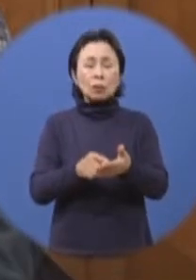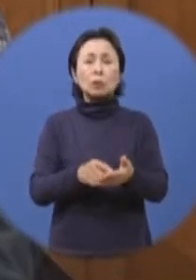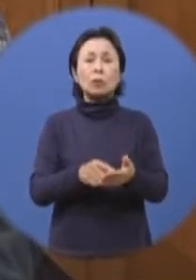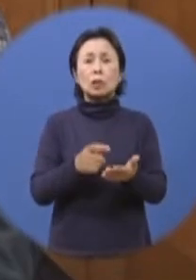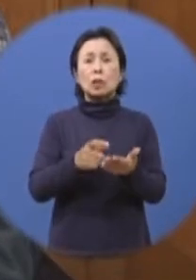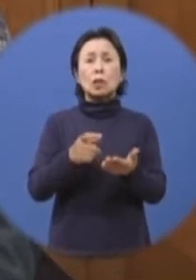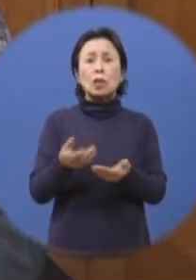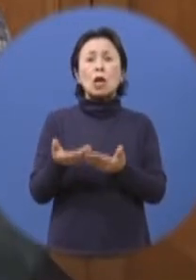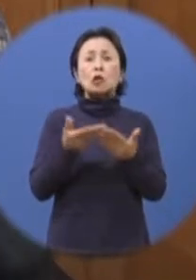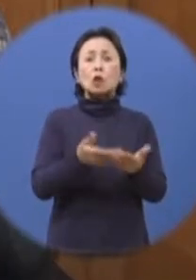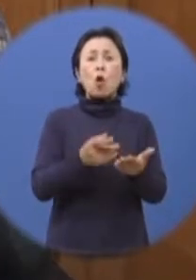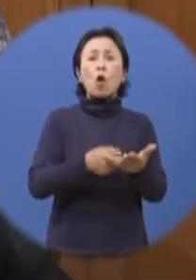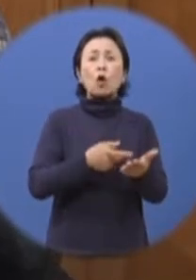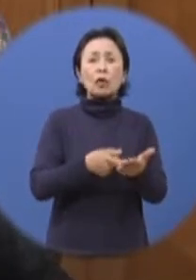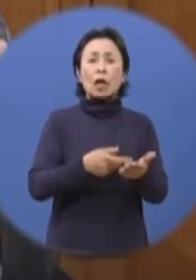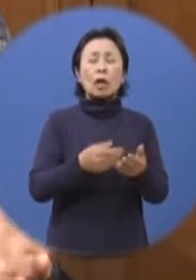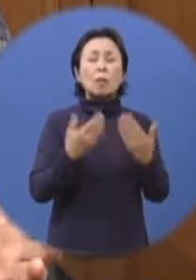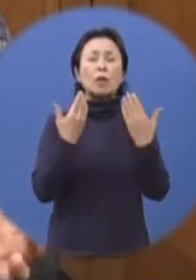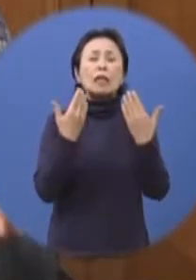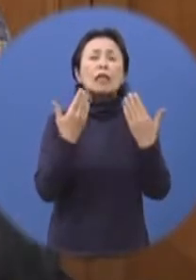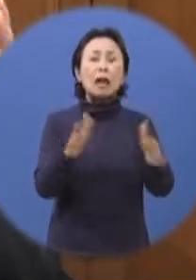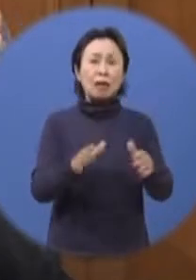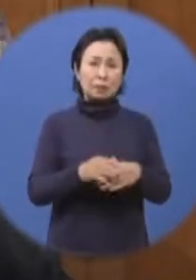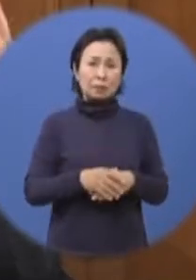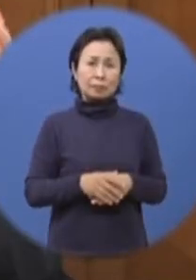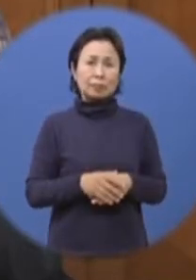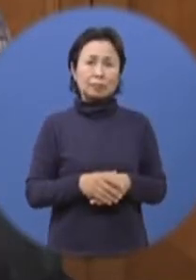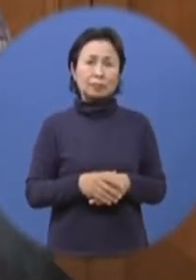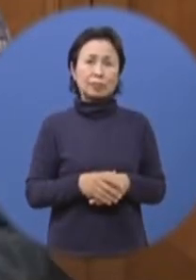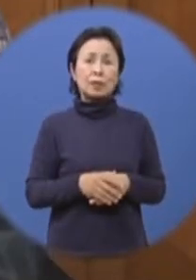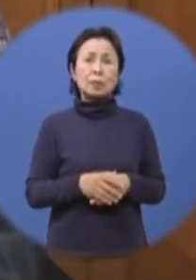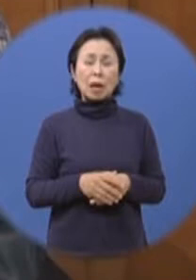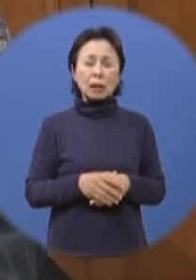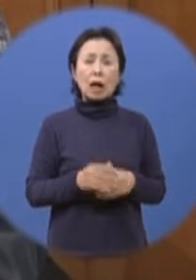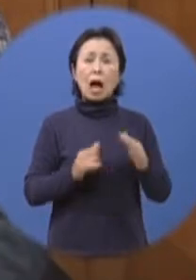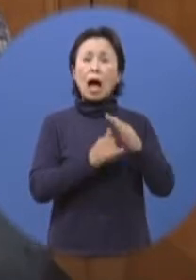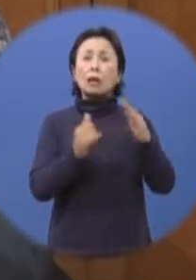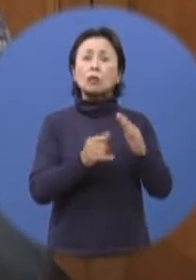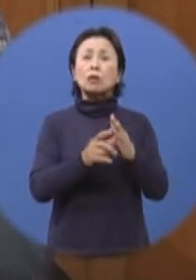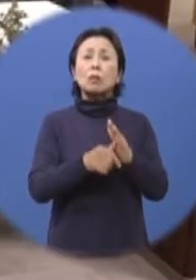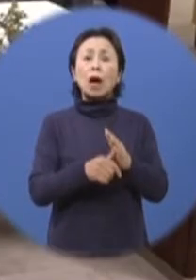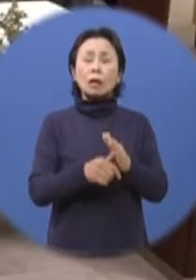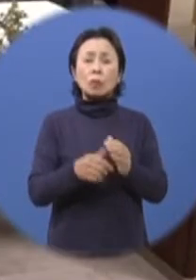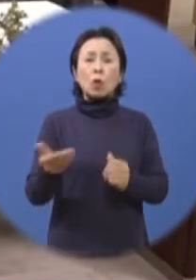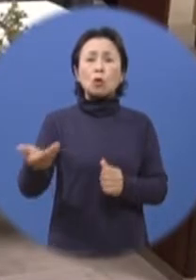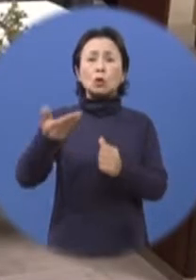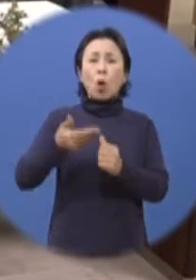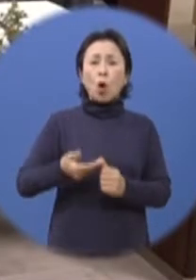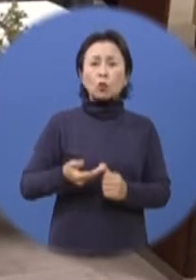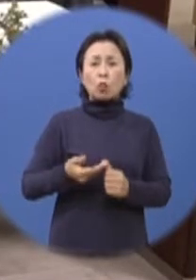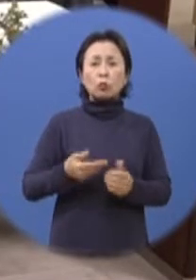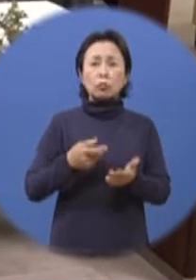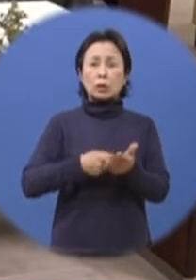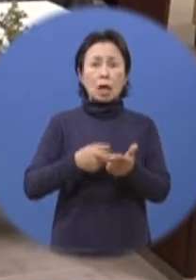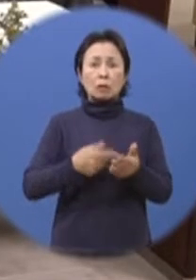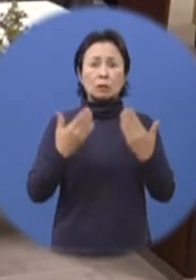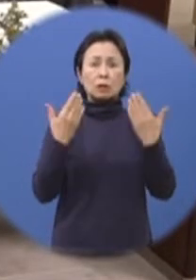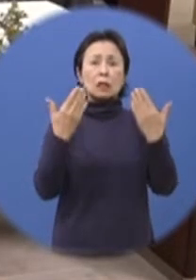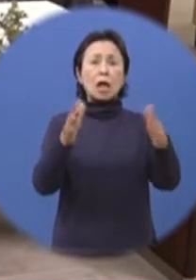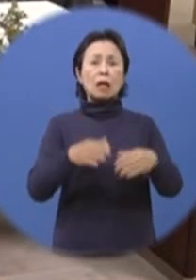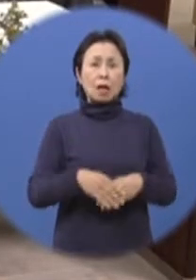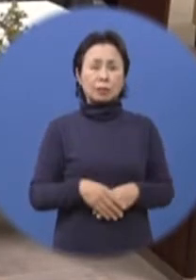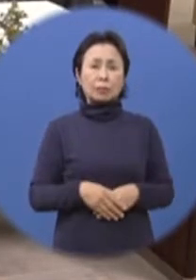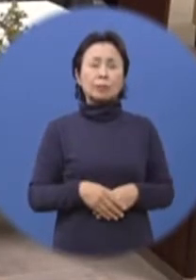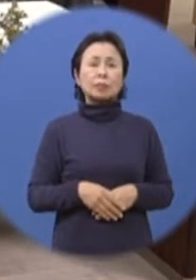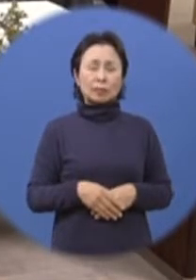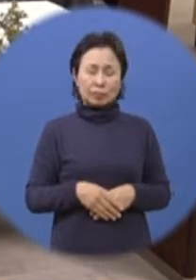とらえないねあの身内だったら相続税は一切となれないということになるわけですそれで従来もね